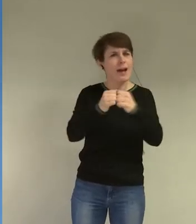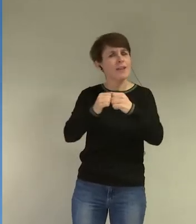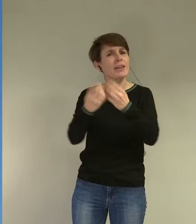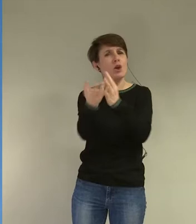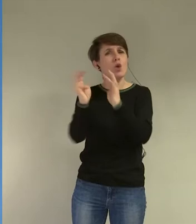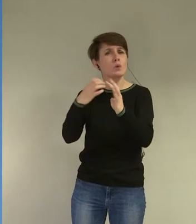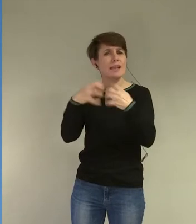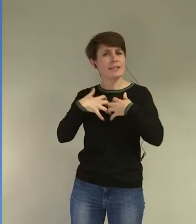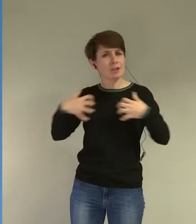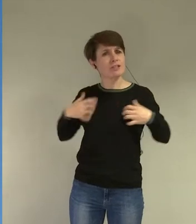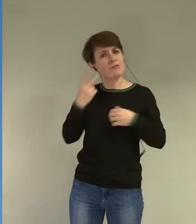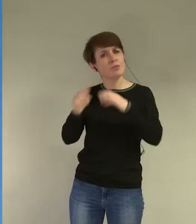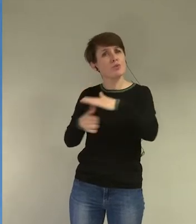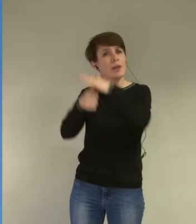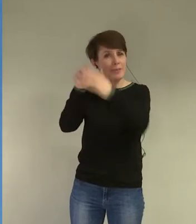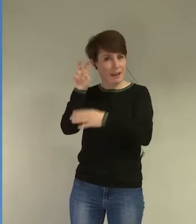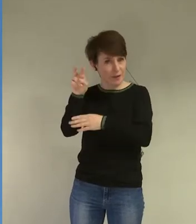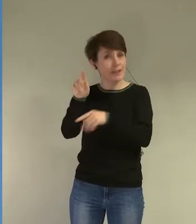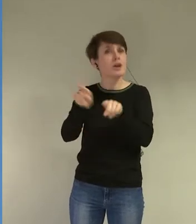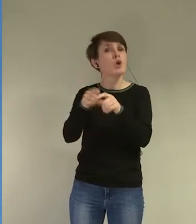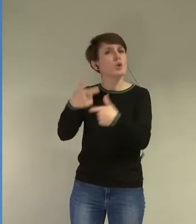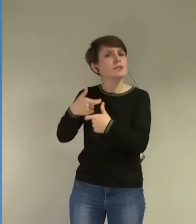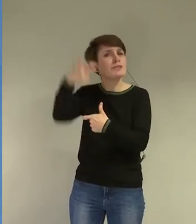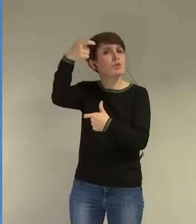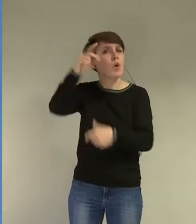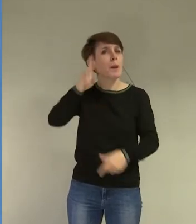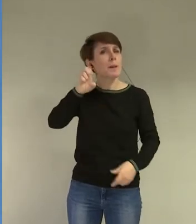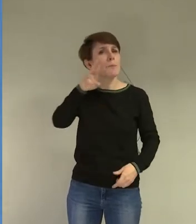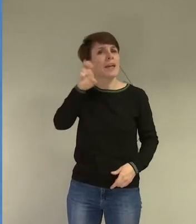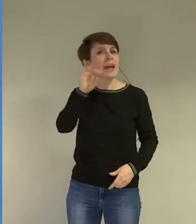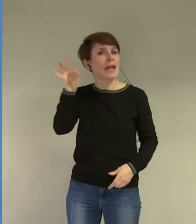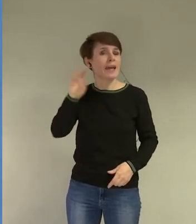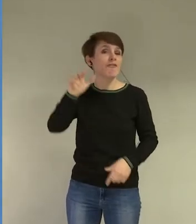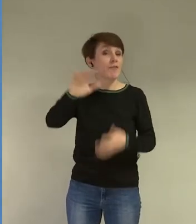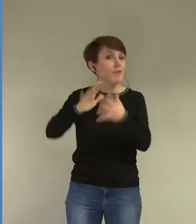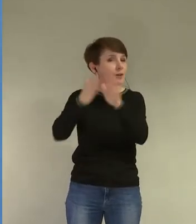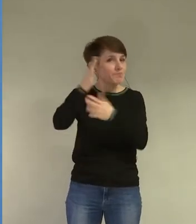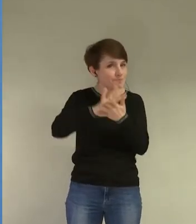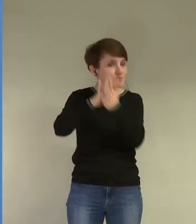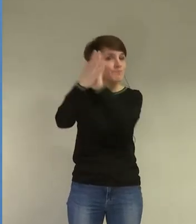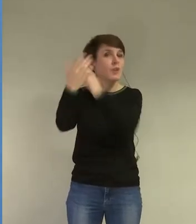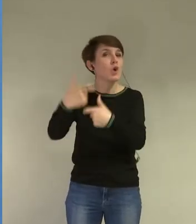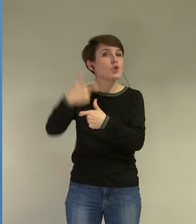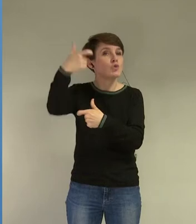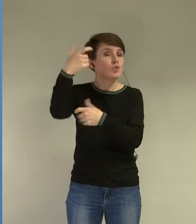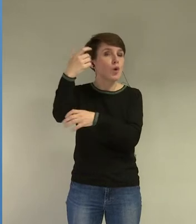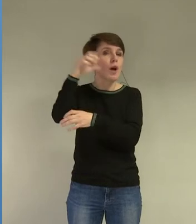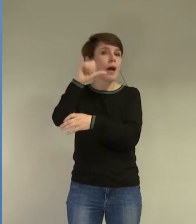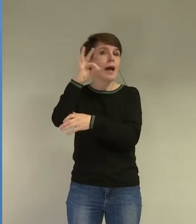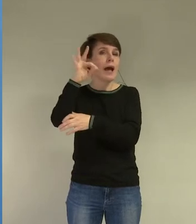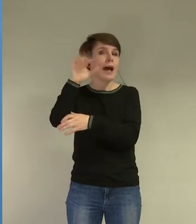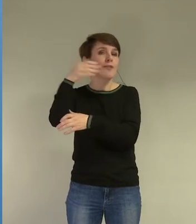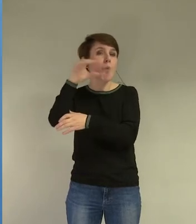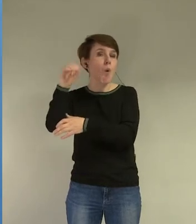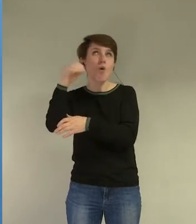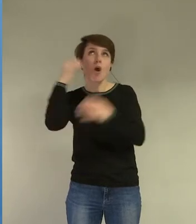verte avec la tour perret qui va se transformer entourant atmo en phare de la qualité de l'air pour informer tous